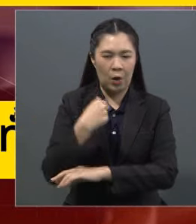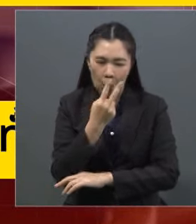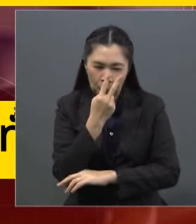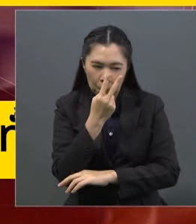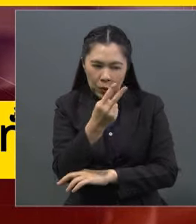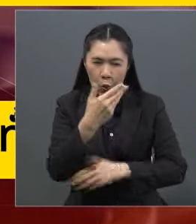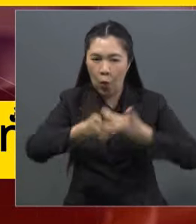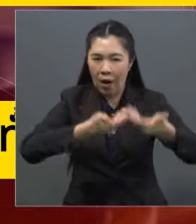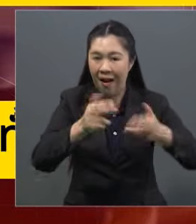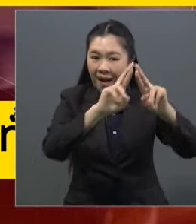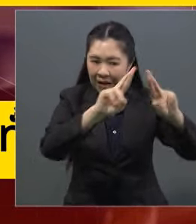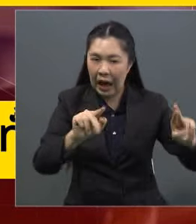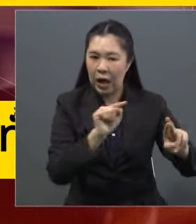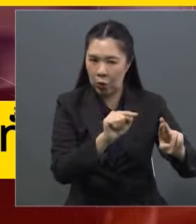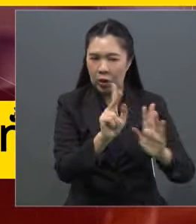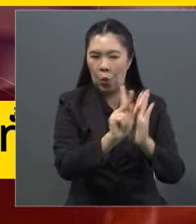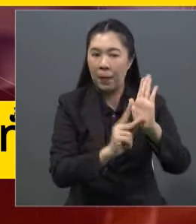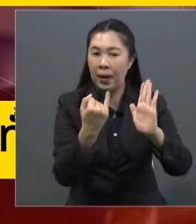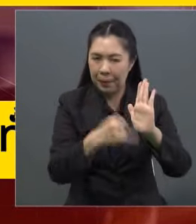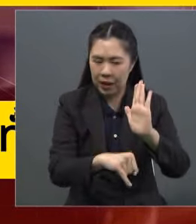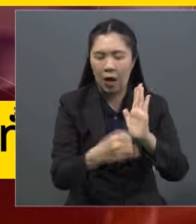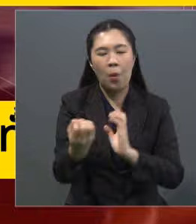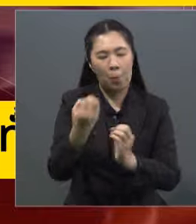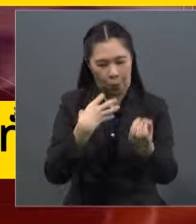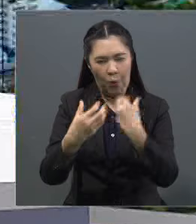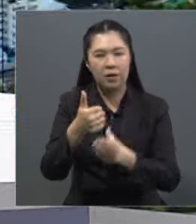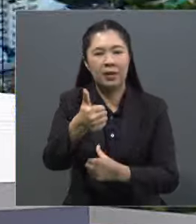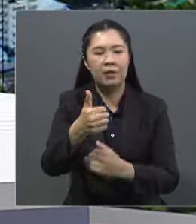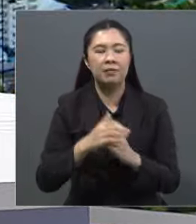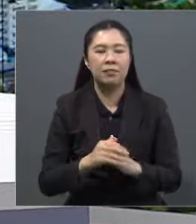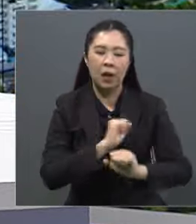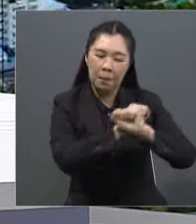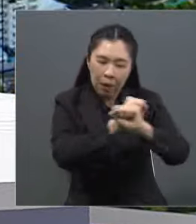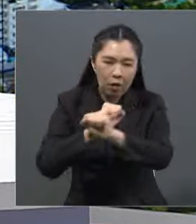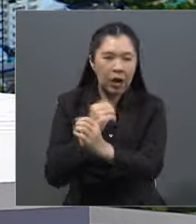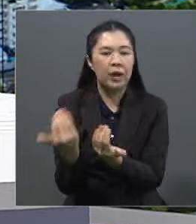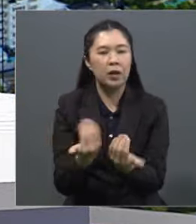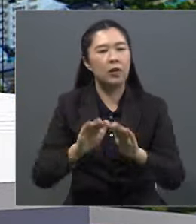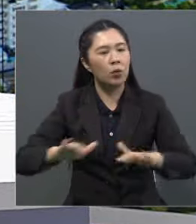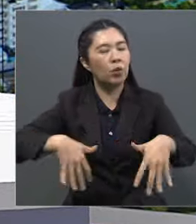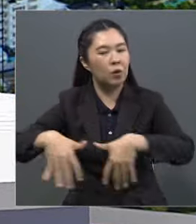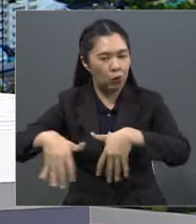ของบุหรี่ไฟฟ้าขายที่ไหนย้ำเป็นสิ่งผิดกฎหมายบอกกันมาสักนิดนึงนะคะเพื่อป้องกันลูกหลานของเราห่างไกลจากเรื่องของบุหรี่ไฟฟ้า